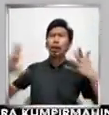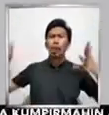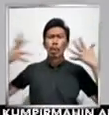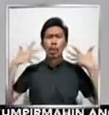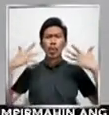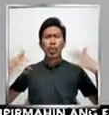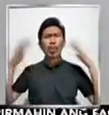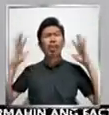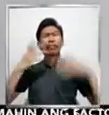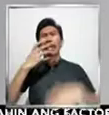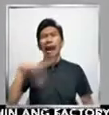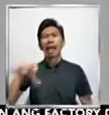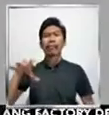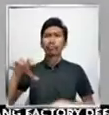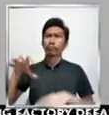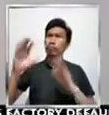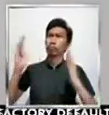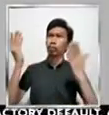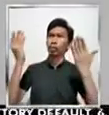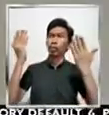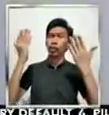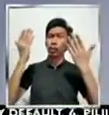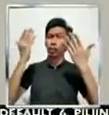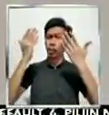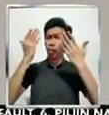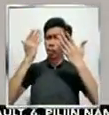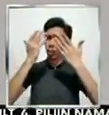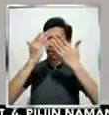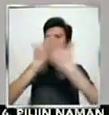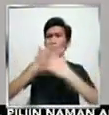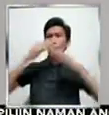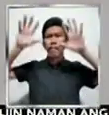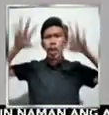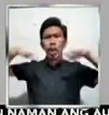dumilim ang paligid at sabay umulan ng malakas.